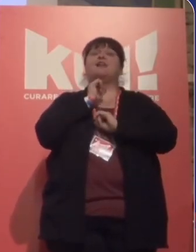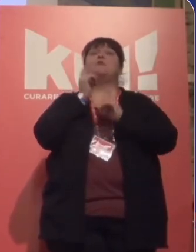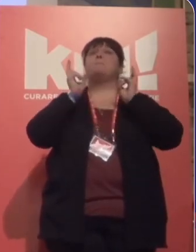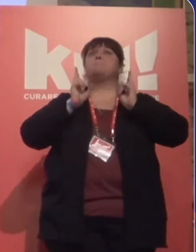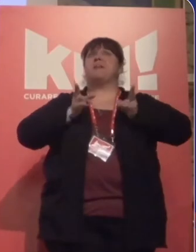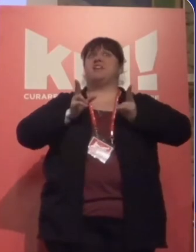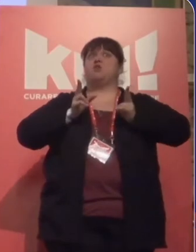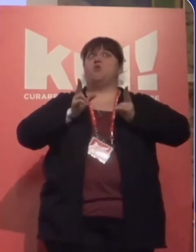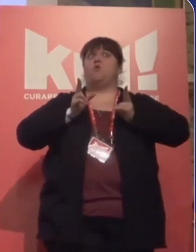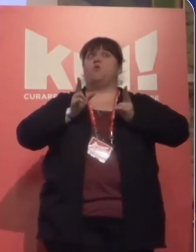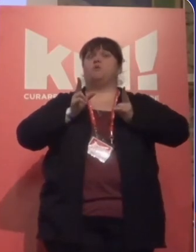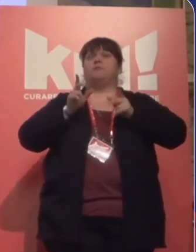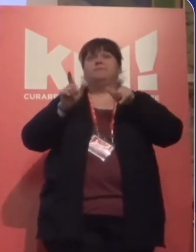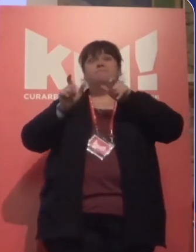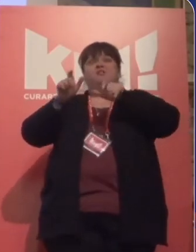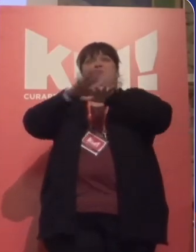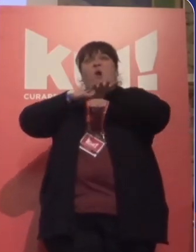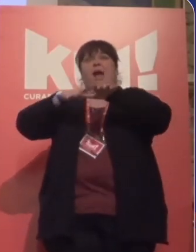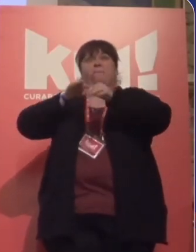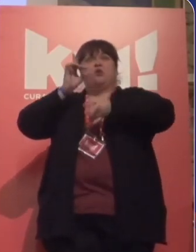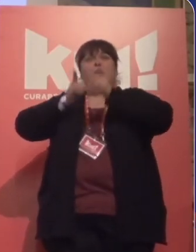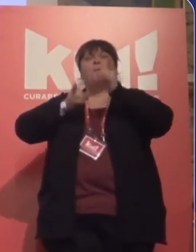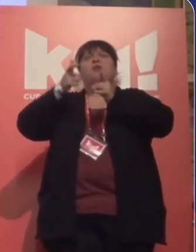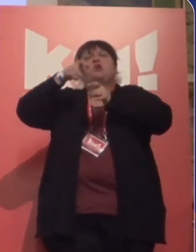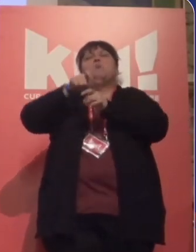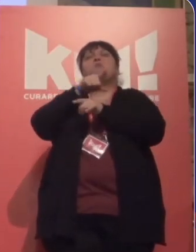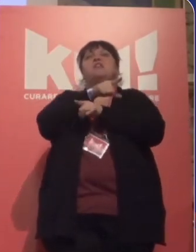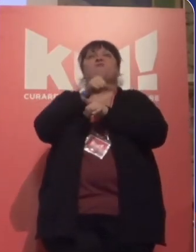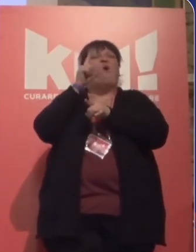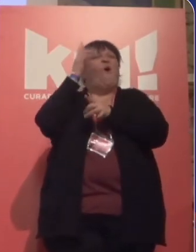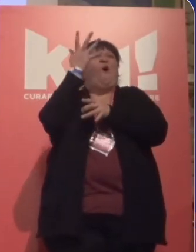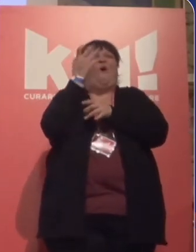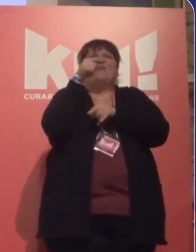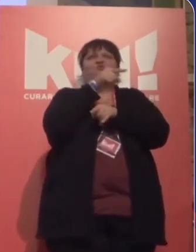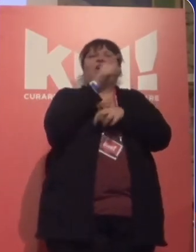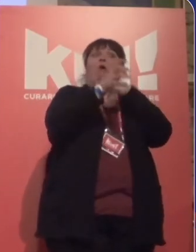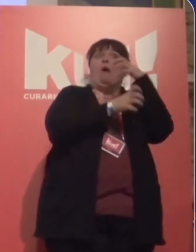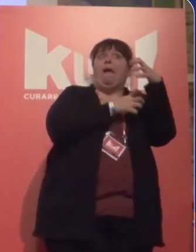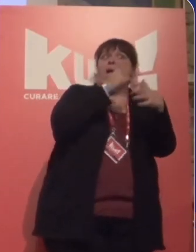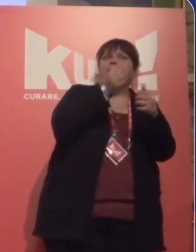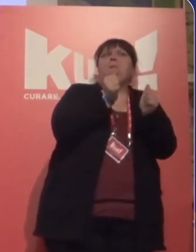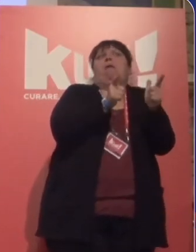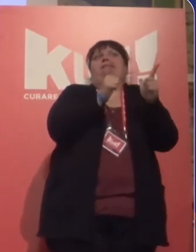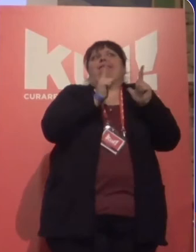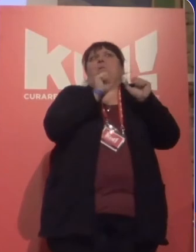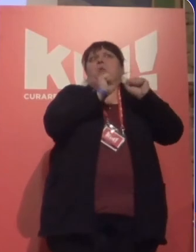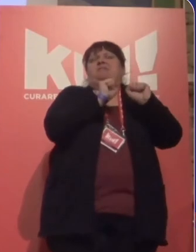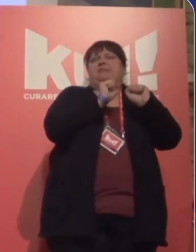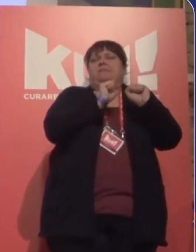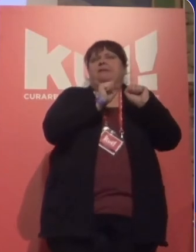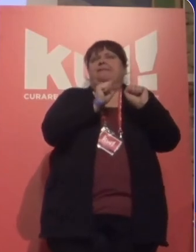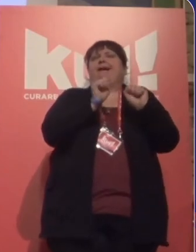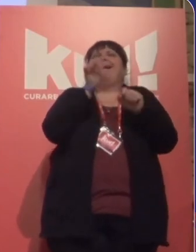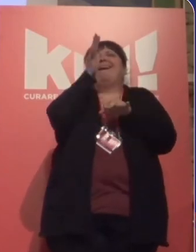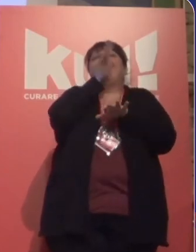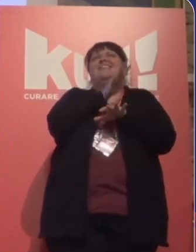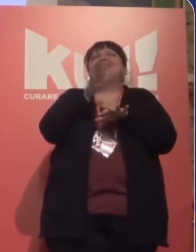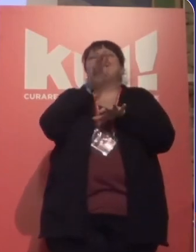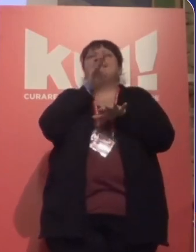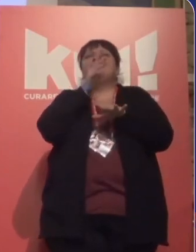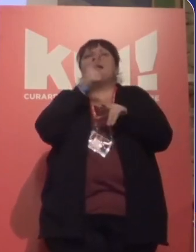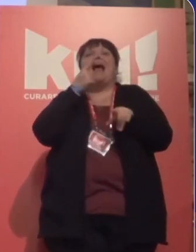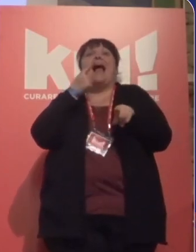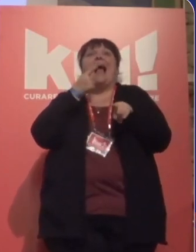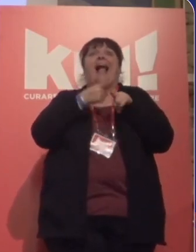tende a rimuovere le cause ei fattori che hanno determinato quella crisi guardando in maniera un po troppo